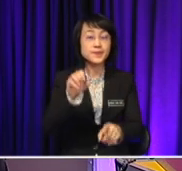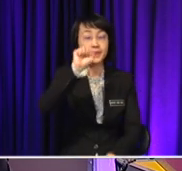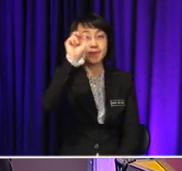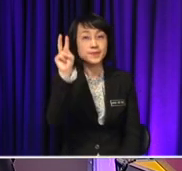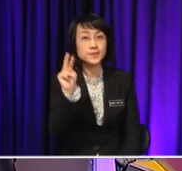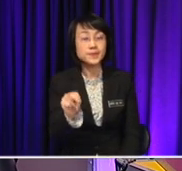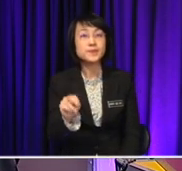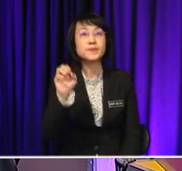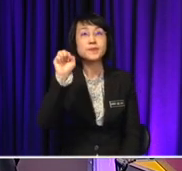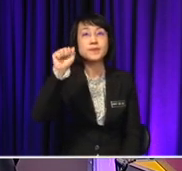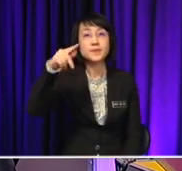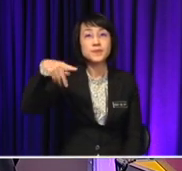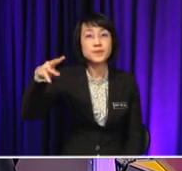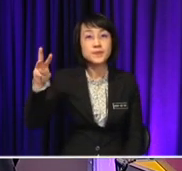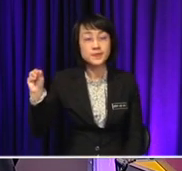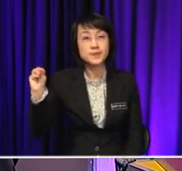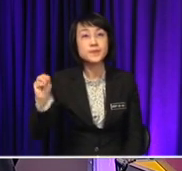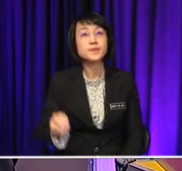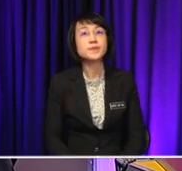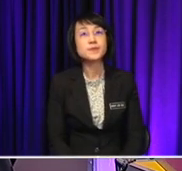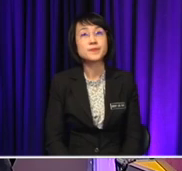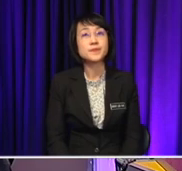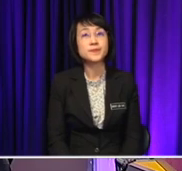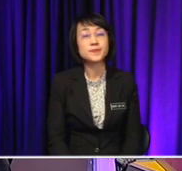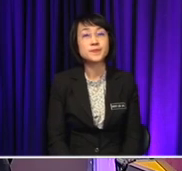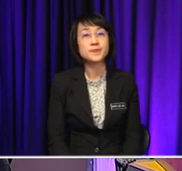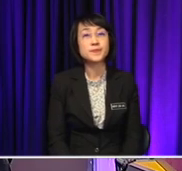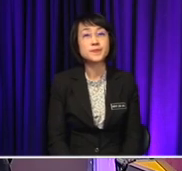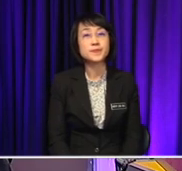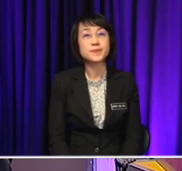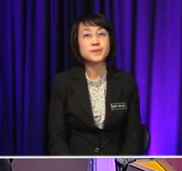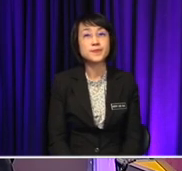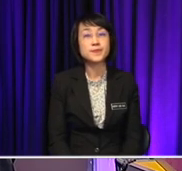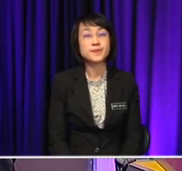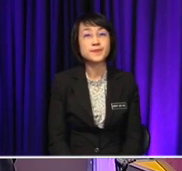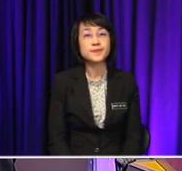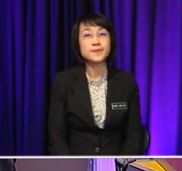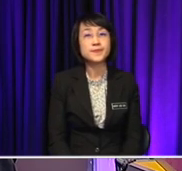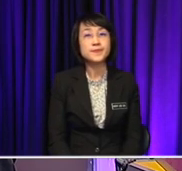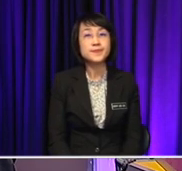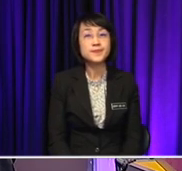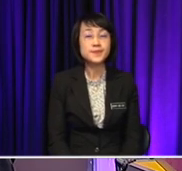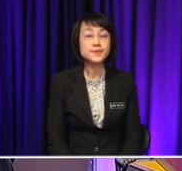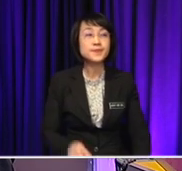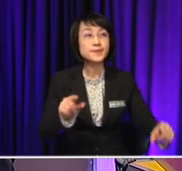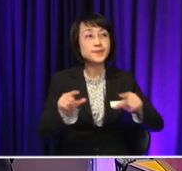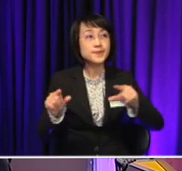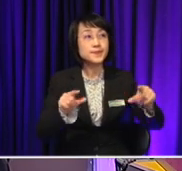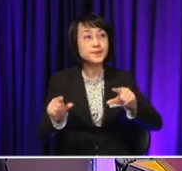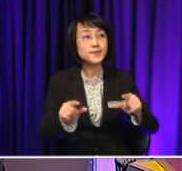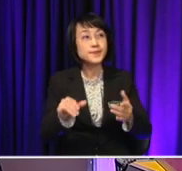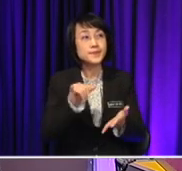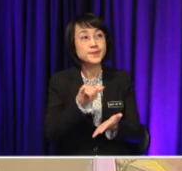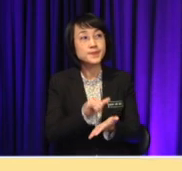lain SPM tahun 2002 bagi mata pelajaran geografi dari kegiatan tersebut mewujudkan fenomena